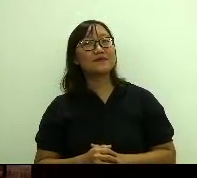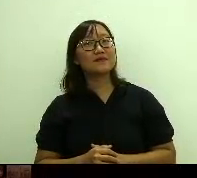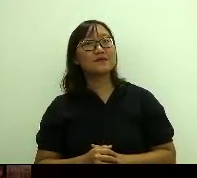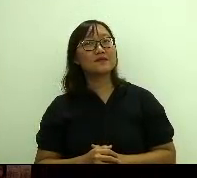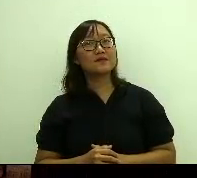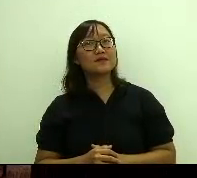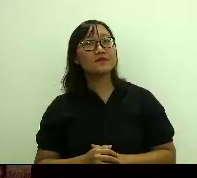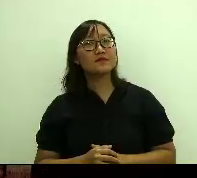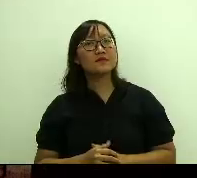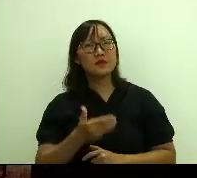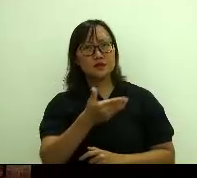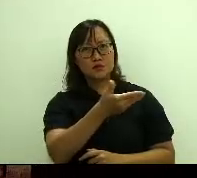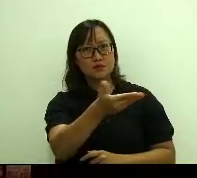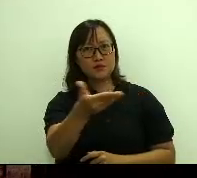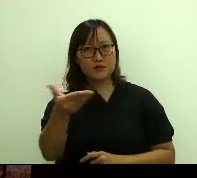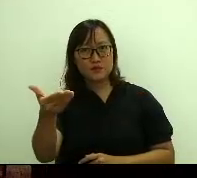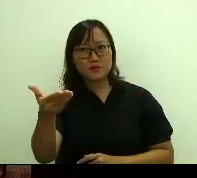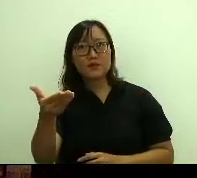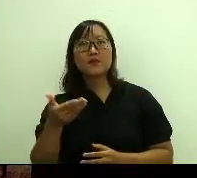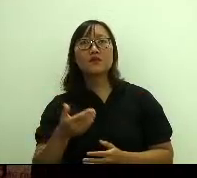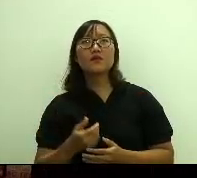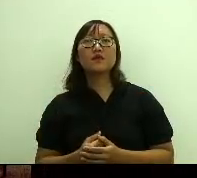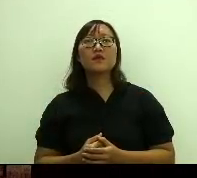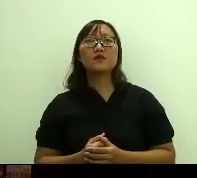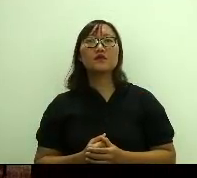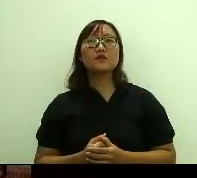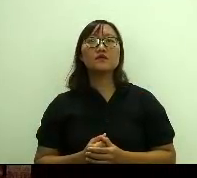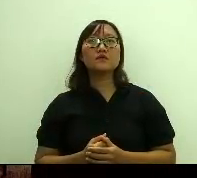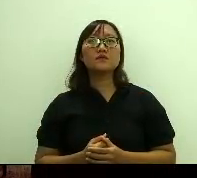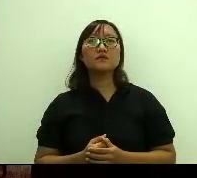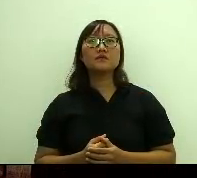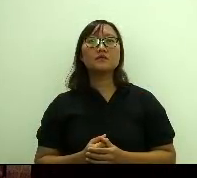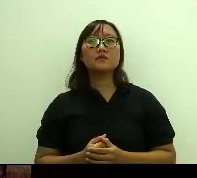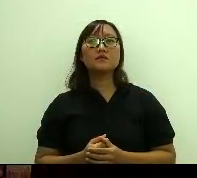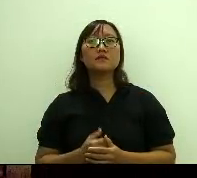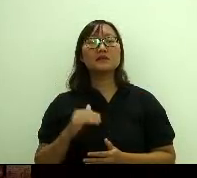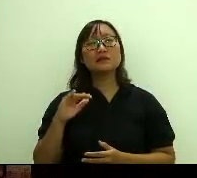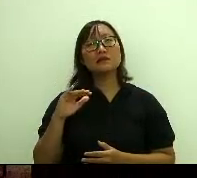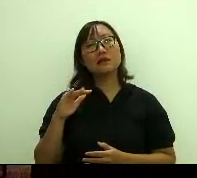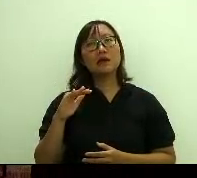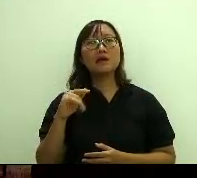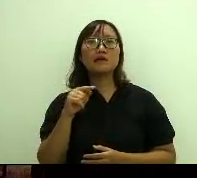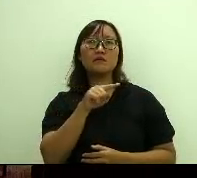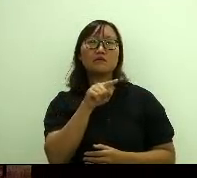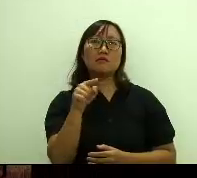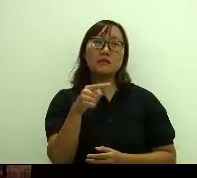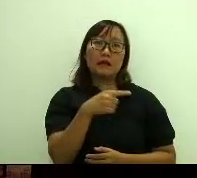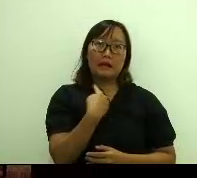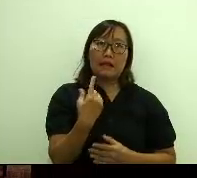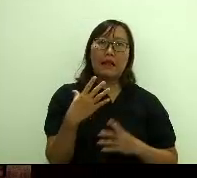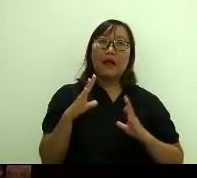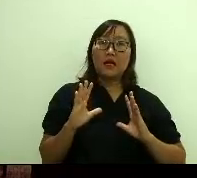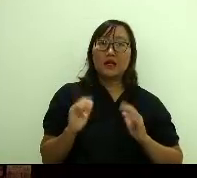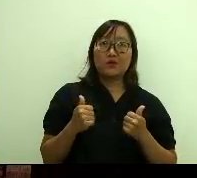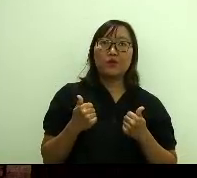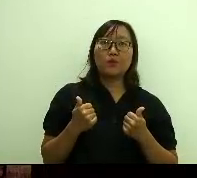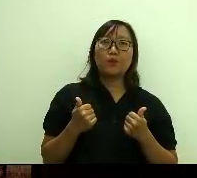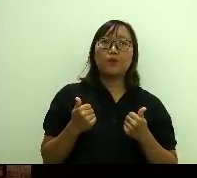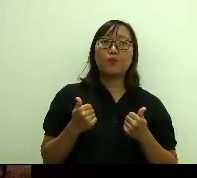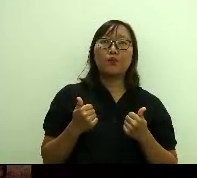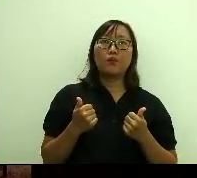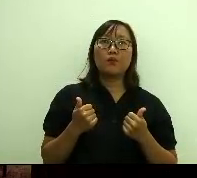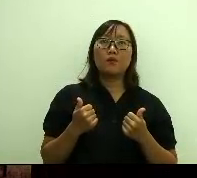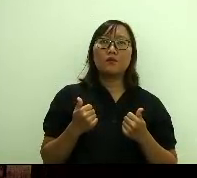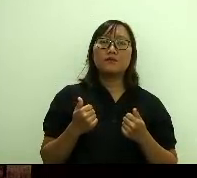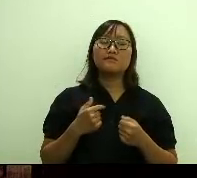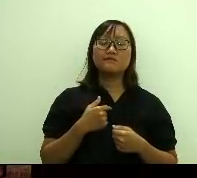Saudari-saudara dan anak-anak terkasih, kadang dalam kehidupan kita